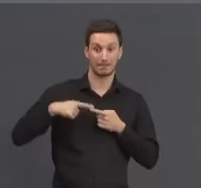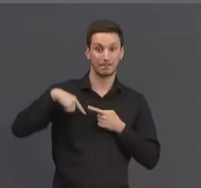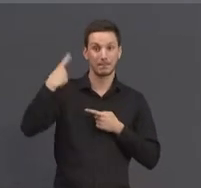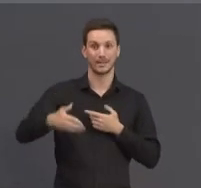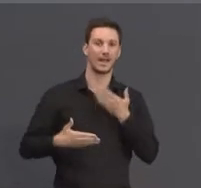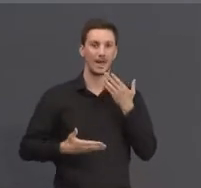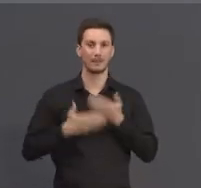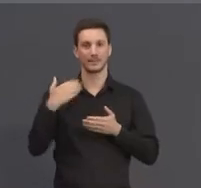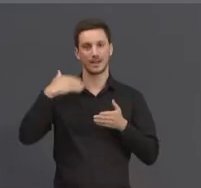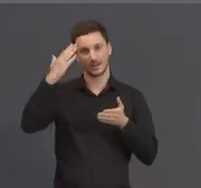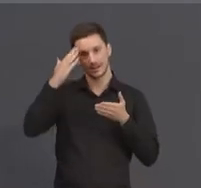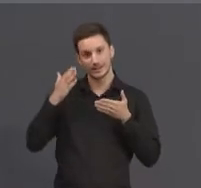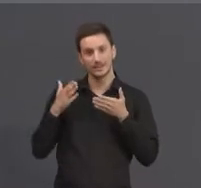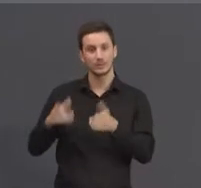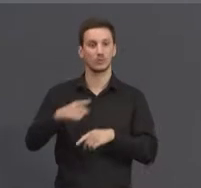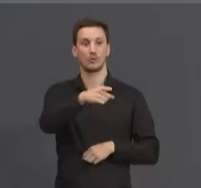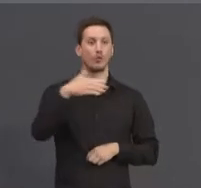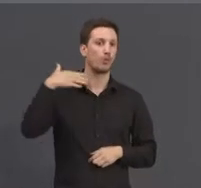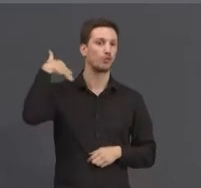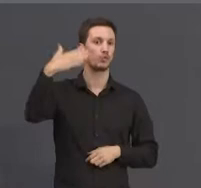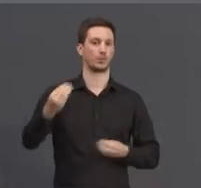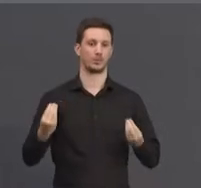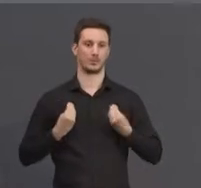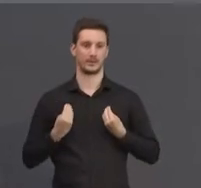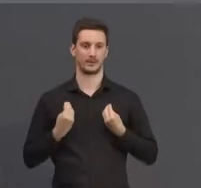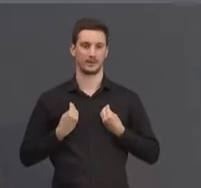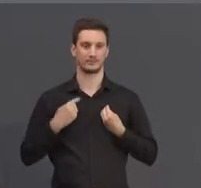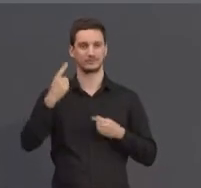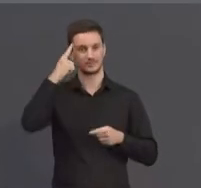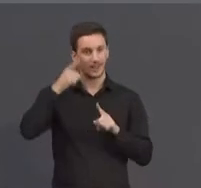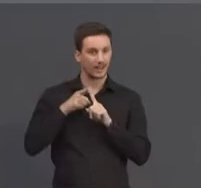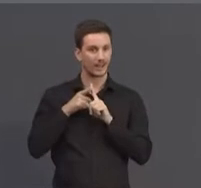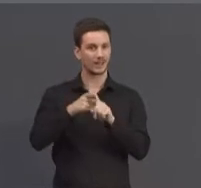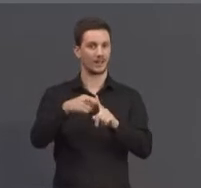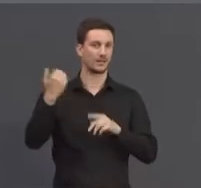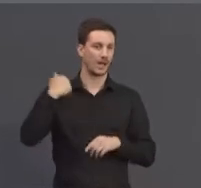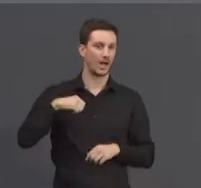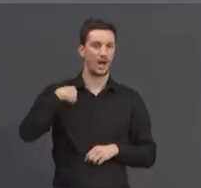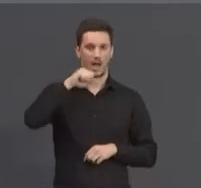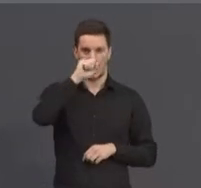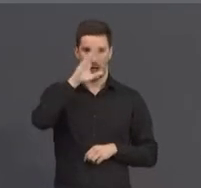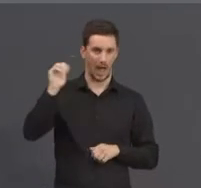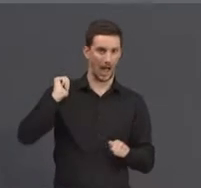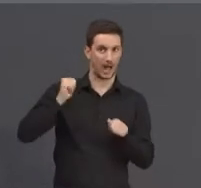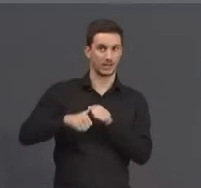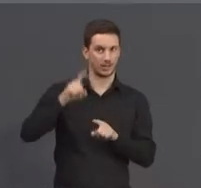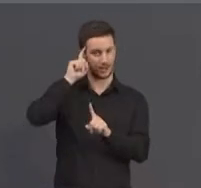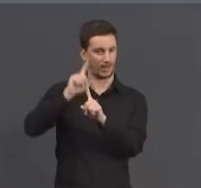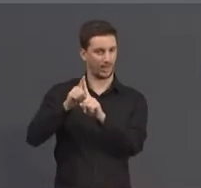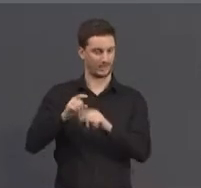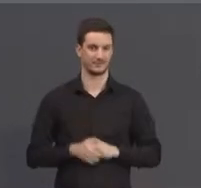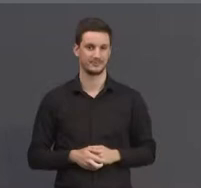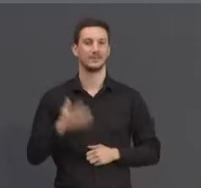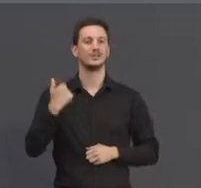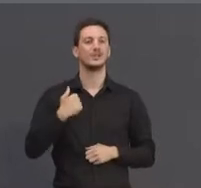les regnes de la vostra futura vida. L'anhelada, suposo, des de fa molt de temps. Us podria